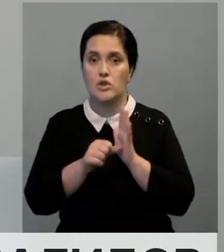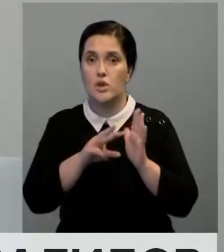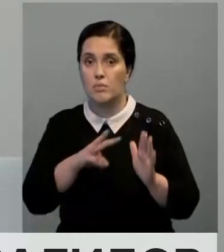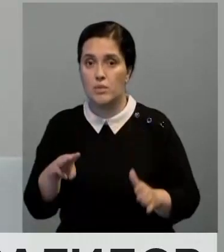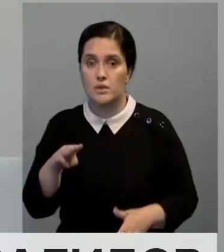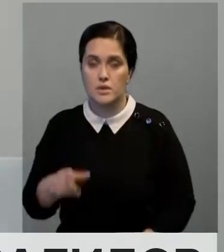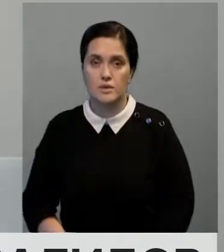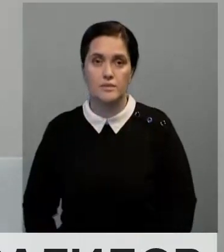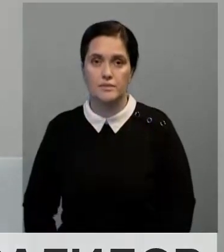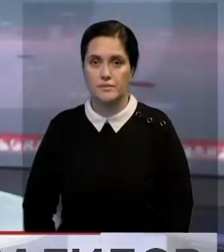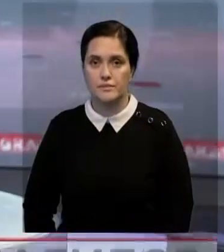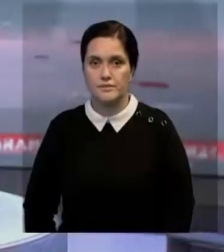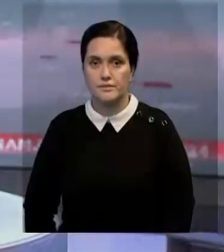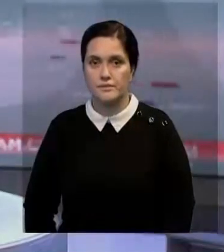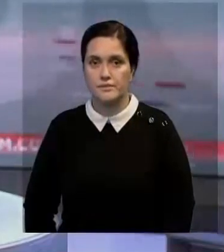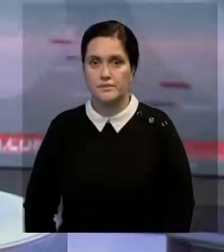тенге.